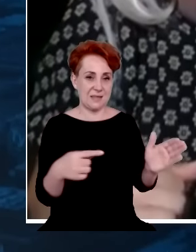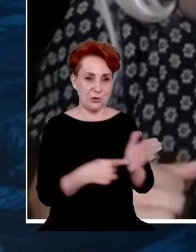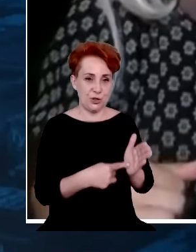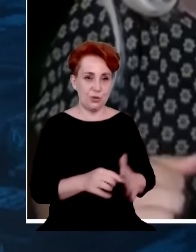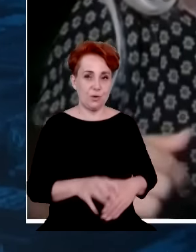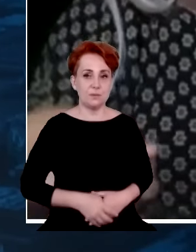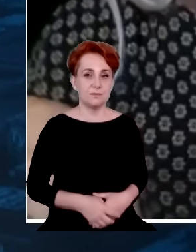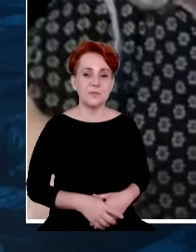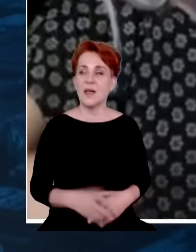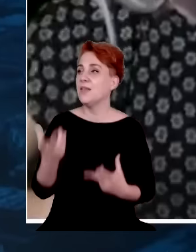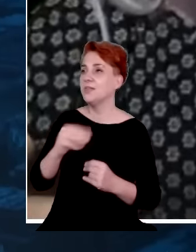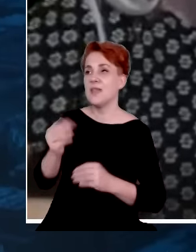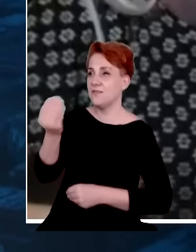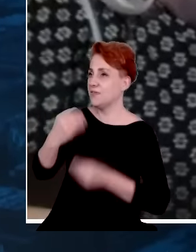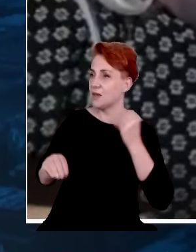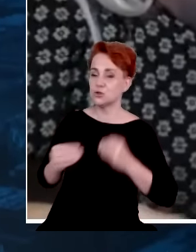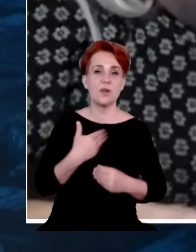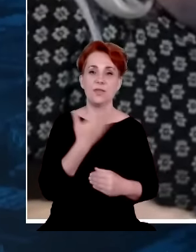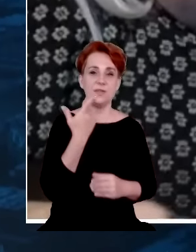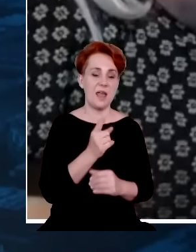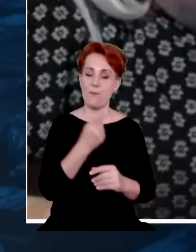zgadza madow